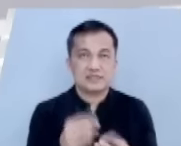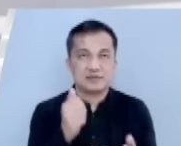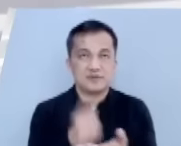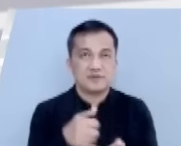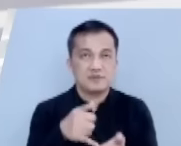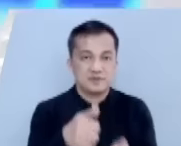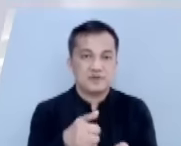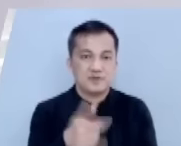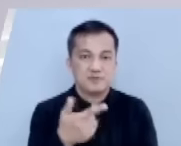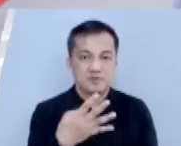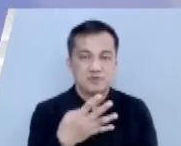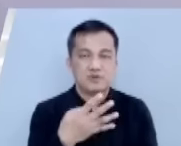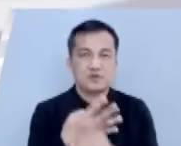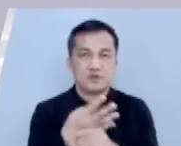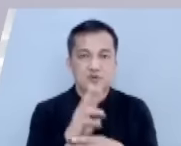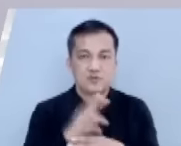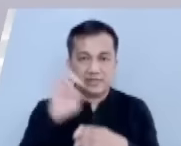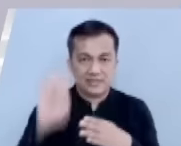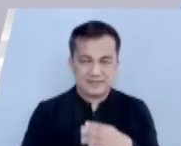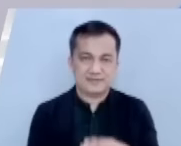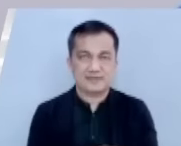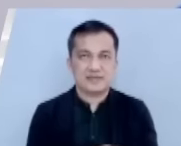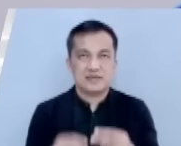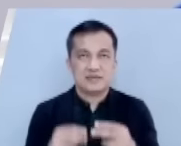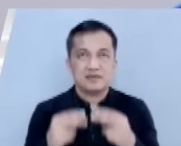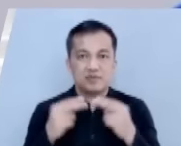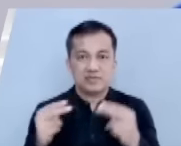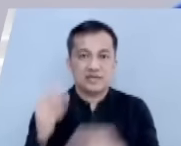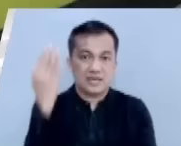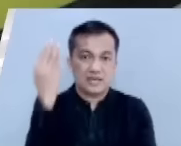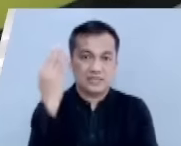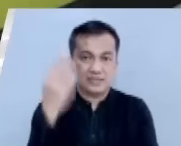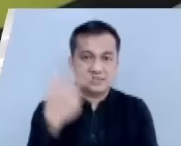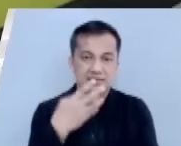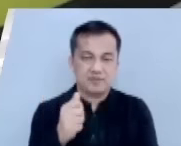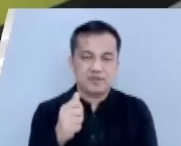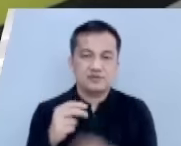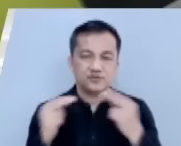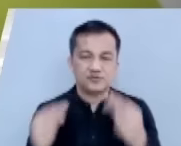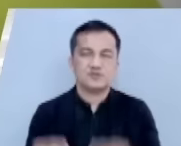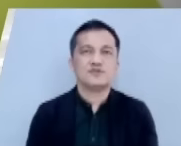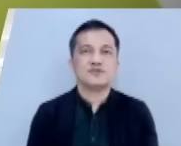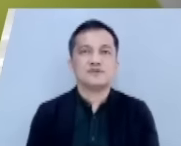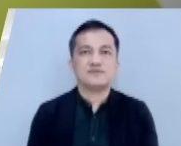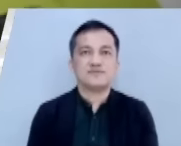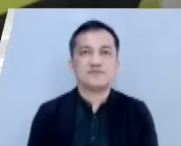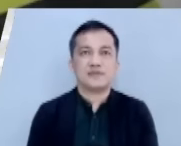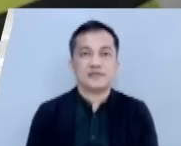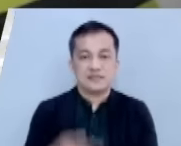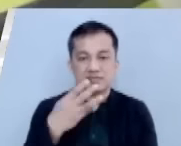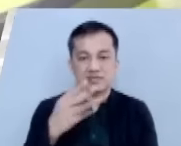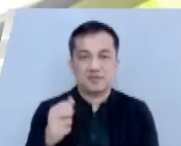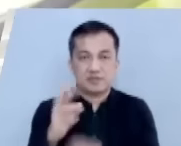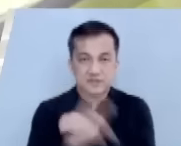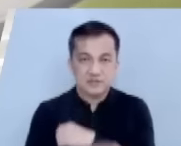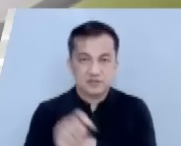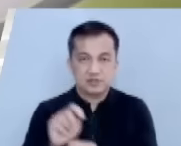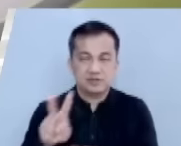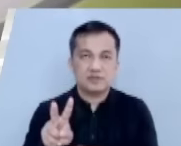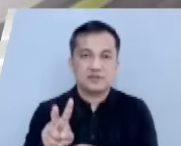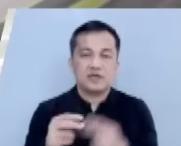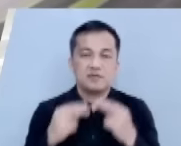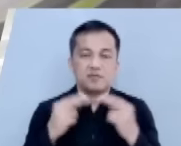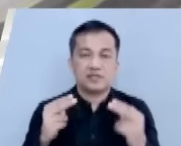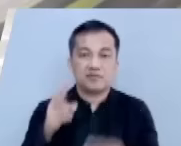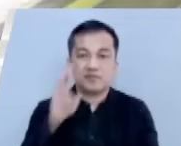oras weekend at ang balitang hali ng GMA Integrated News. Pati ang GMA Regional TV Balitang Bisdak, 1